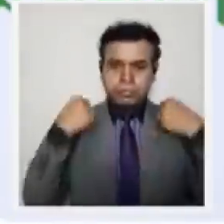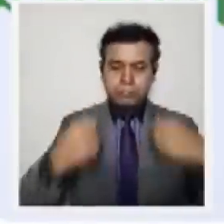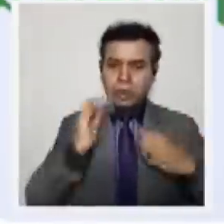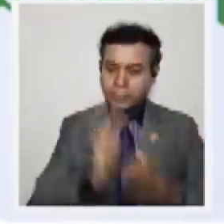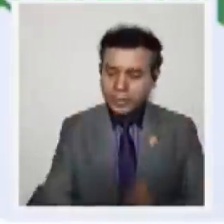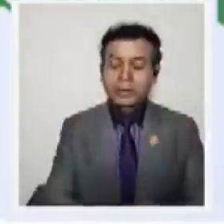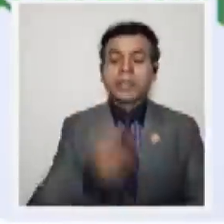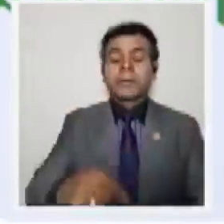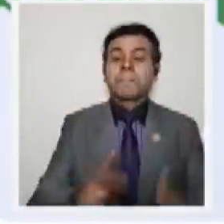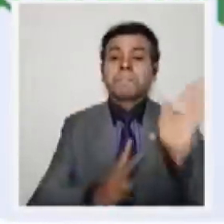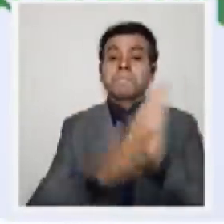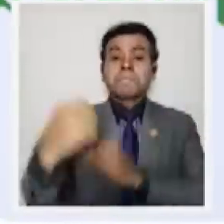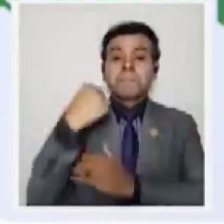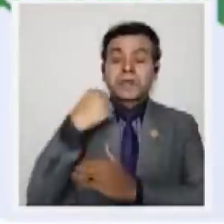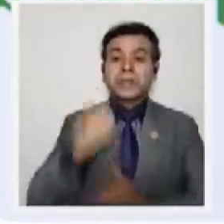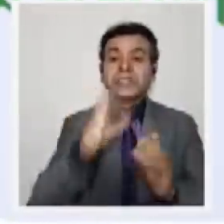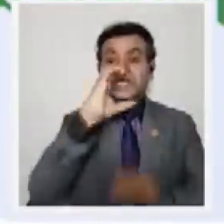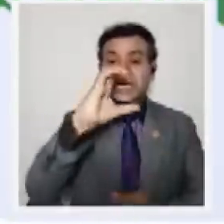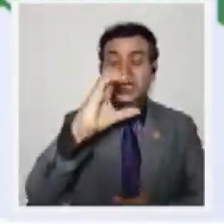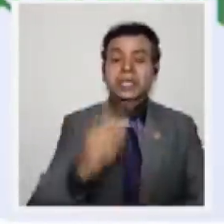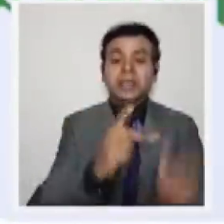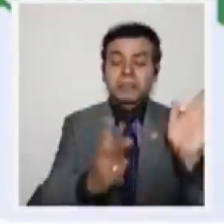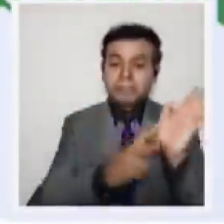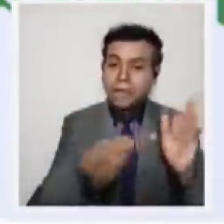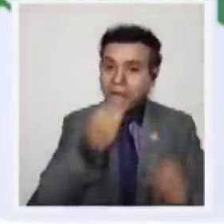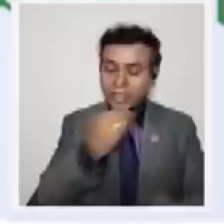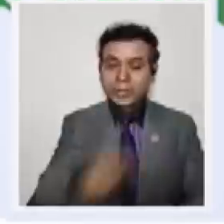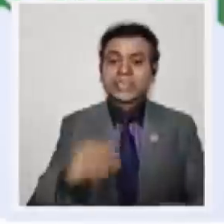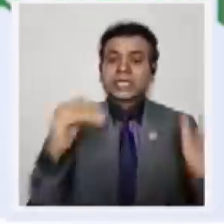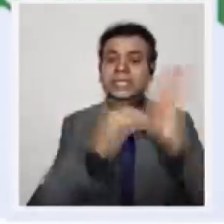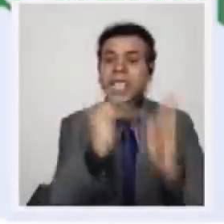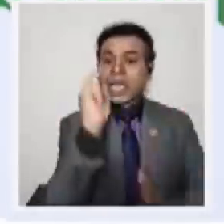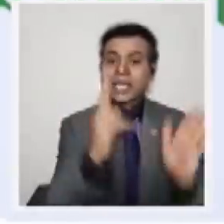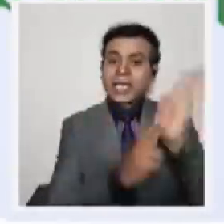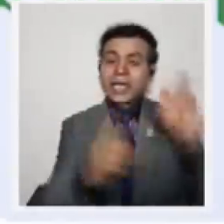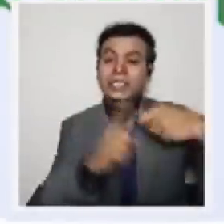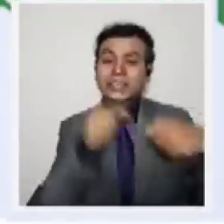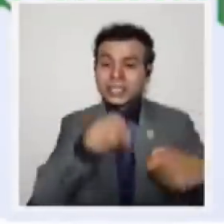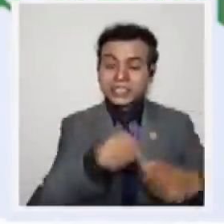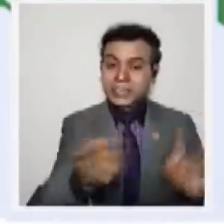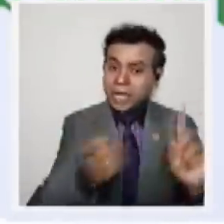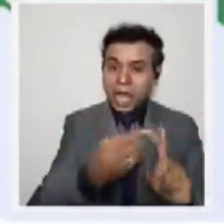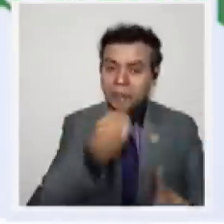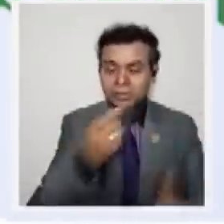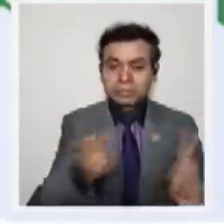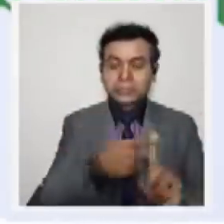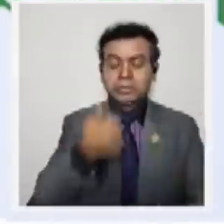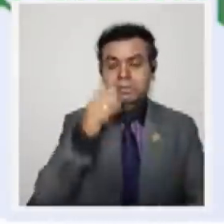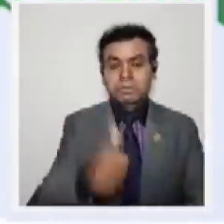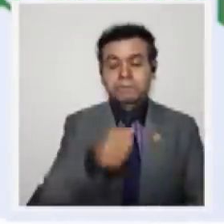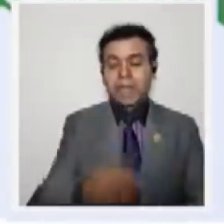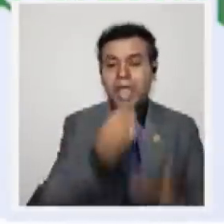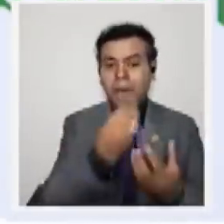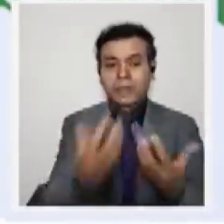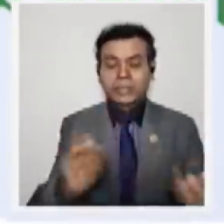যত্ন নেবেন, হালকা ব্যায়াম নিয়মিতভাবে হালকা ব্যায়াম করবেন, ভিটামিন সি সমৃদ্ধ খাবার যেগুলো আমাদের রোগ প্রতিরোধকে শক্তিশালী